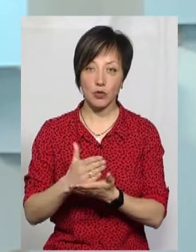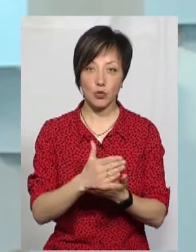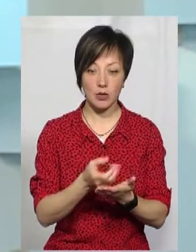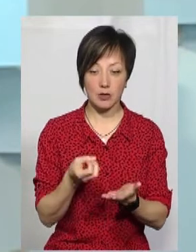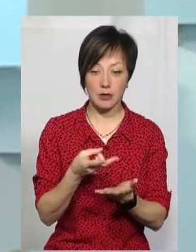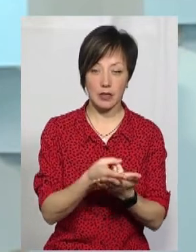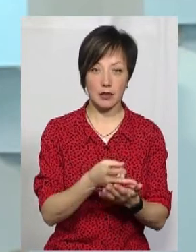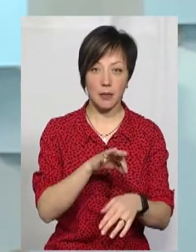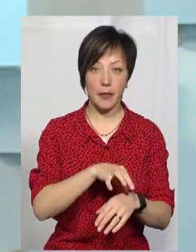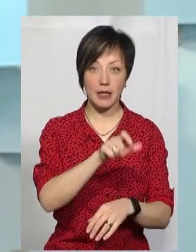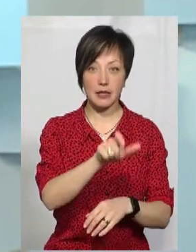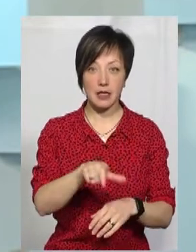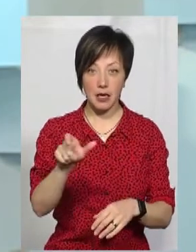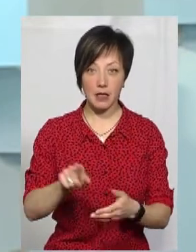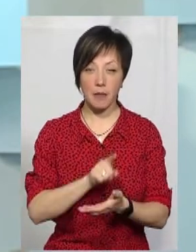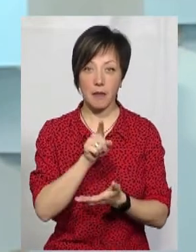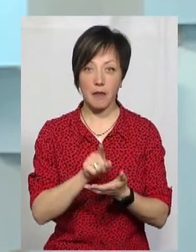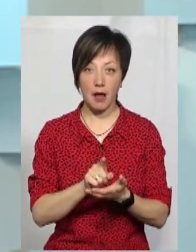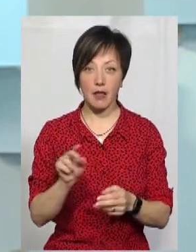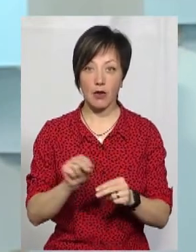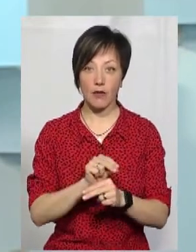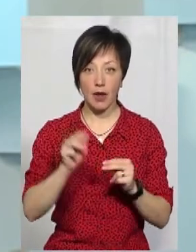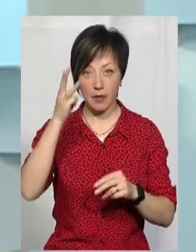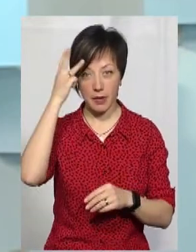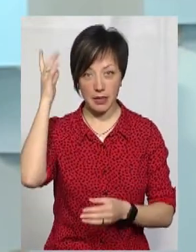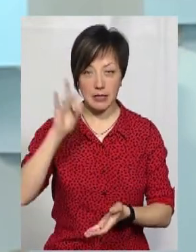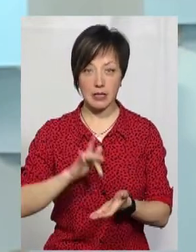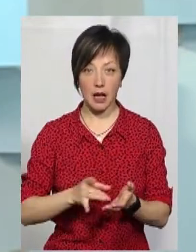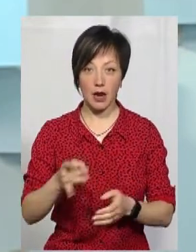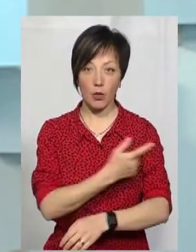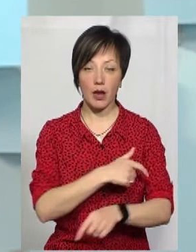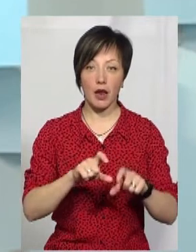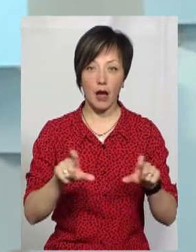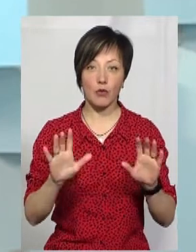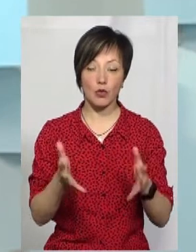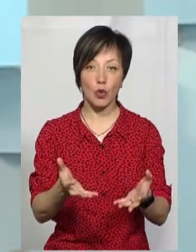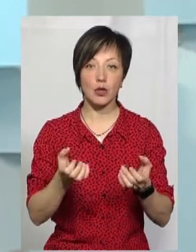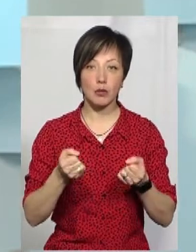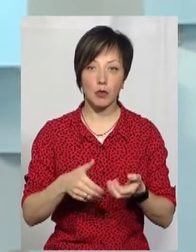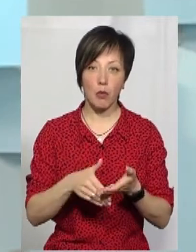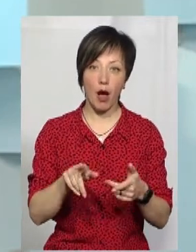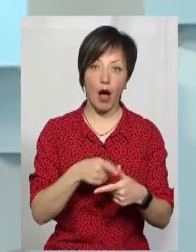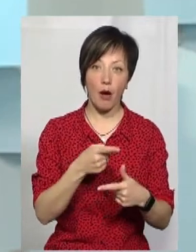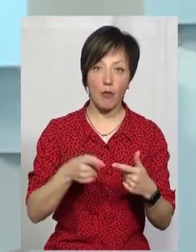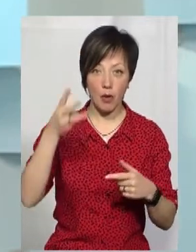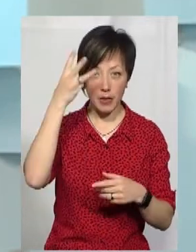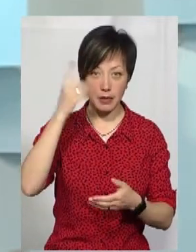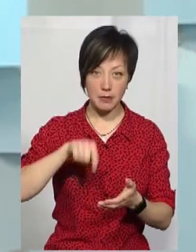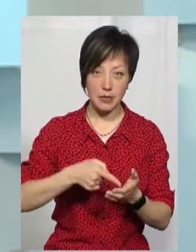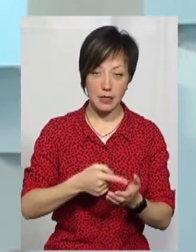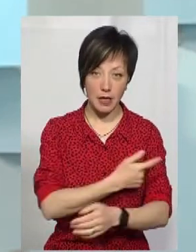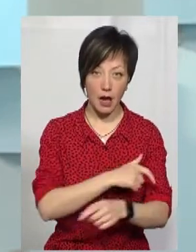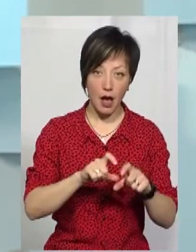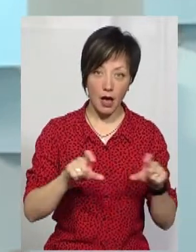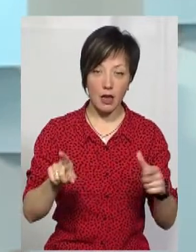і ті пацієнти, які мали лікуватися в Хмельницькій центральній районній лікарні, будуть отримувати медичну допомогу або в Хмельницькій міській